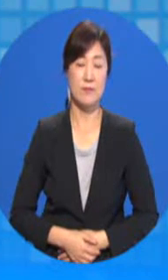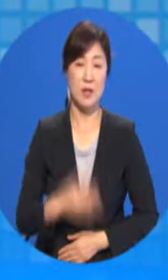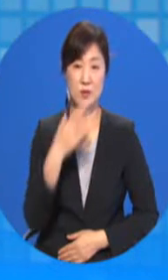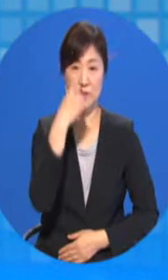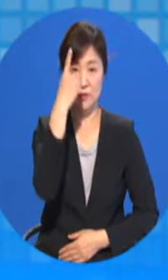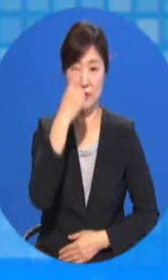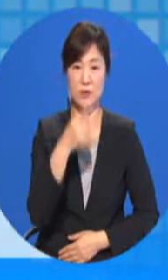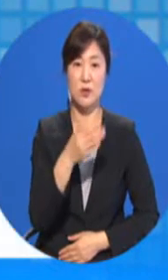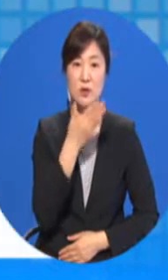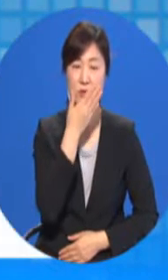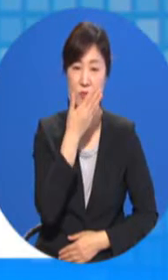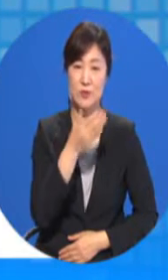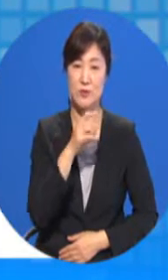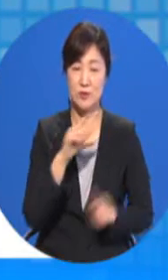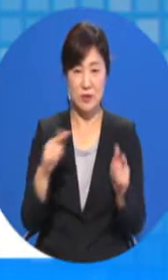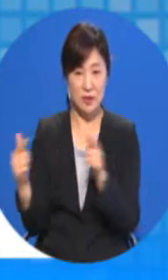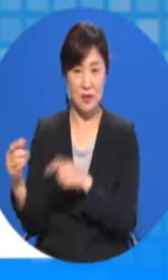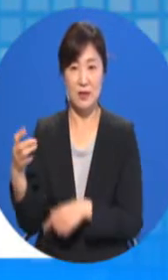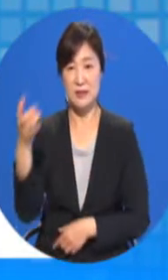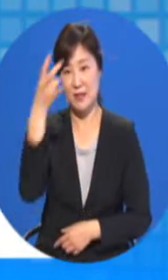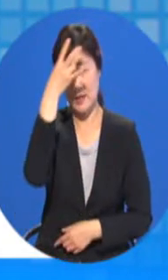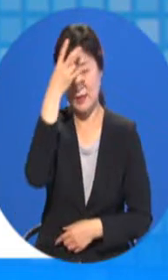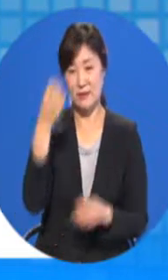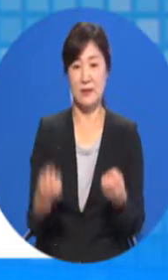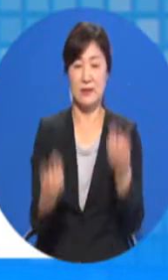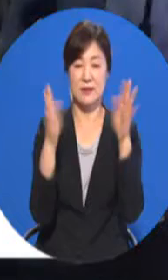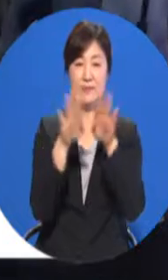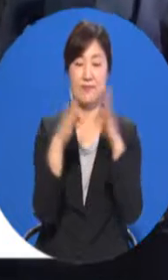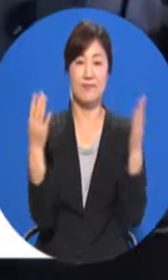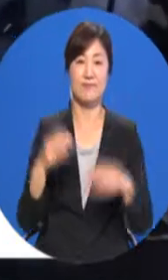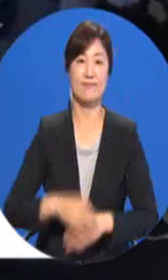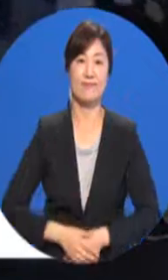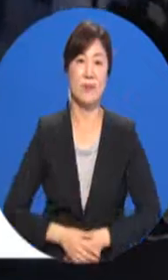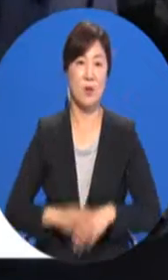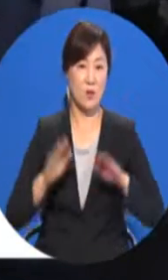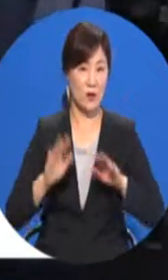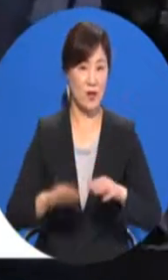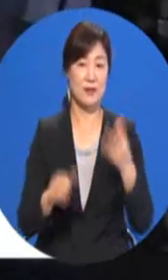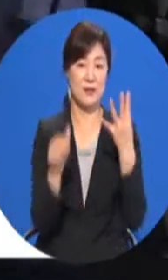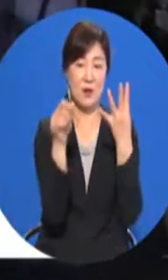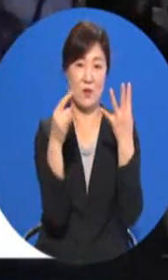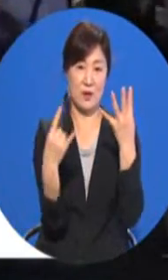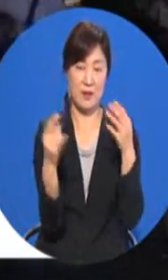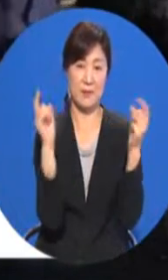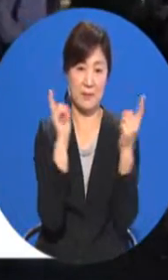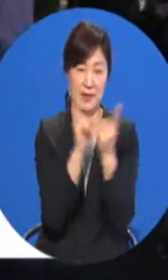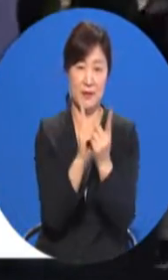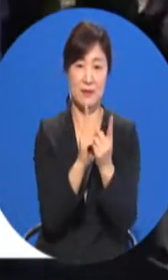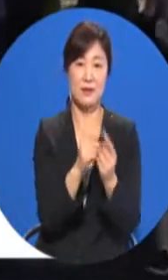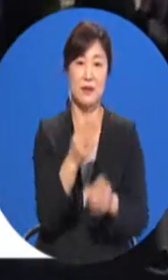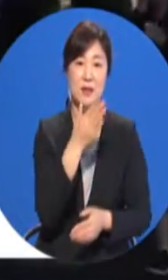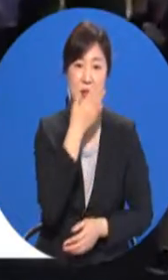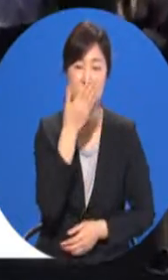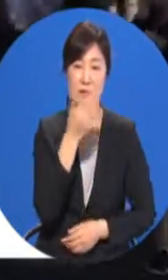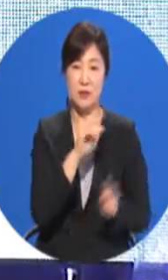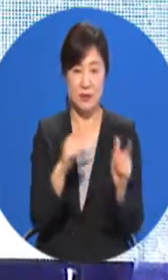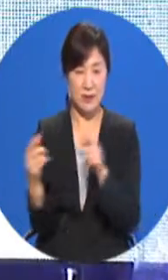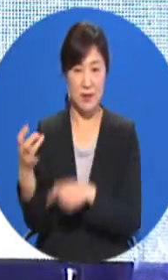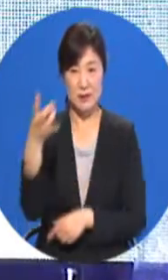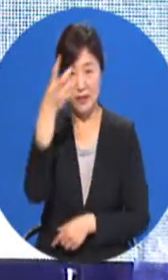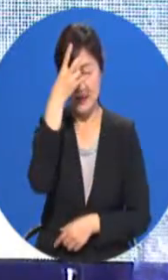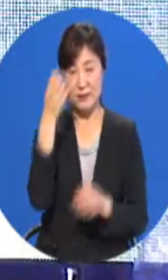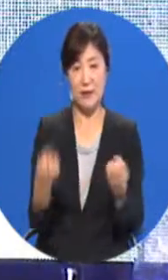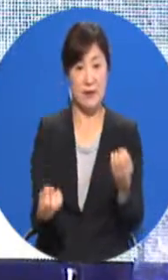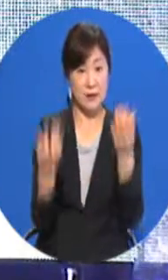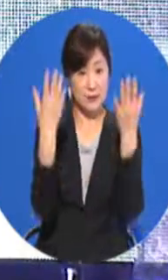순천 푸드앤아트 페스티벌이 오늘 순천에서 개막됐습니다. 올해로 4회째를 맞는 순천 푸드앤아트 페스티벌은